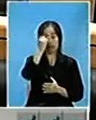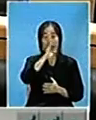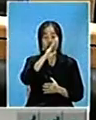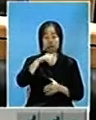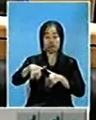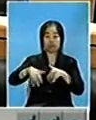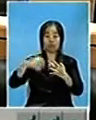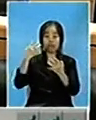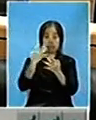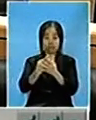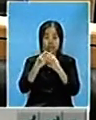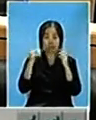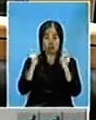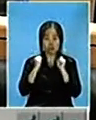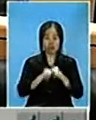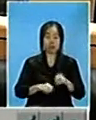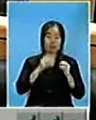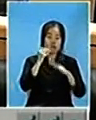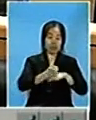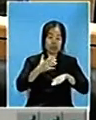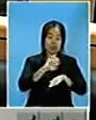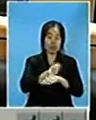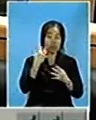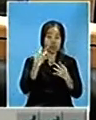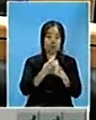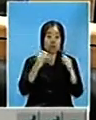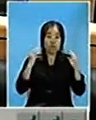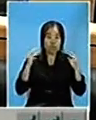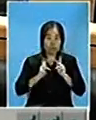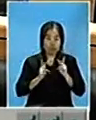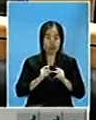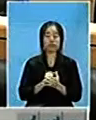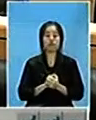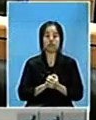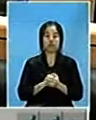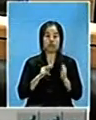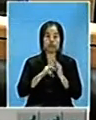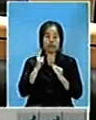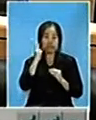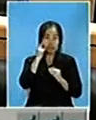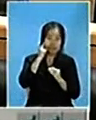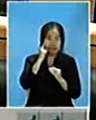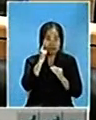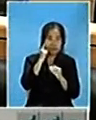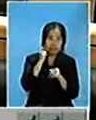กลัวการติดคุกสิ่งที่เขาพยายามจะทำท่านต้องรู้จุดอ่อนก็คือต้องแทรกแซงกระบวนการยุติธรรม